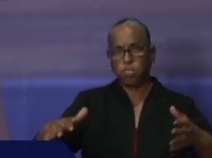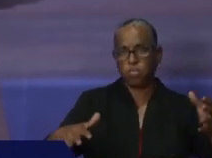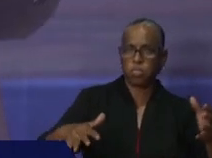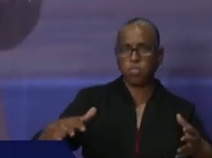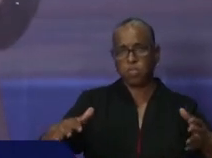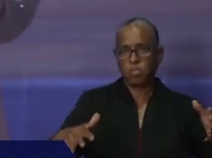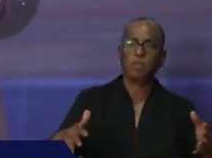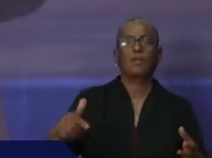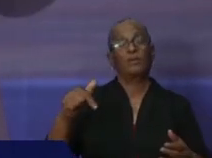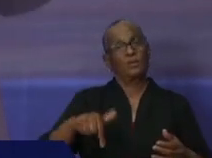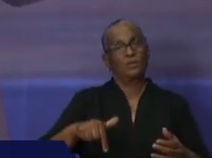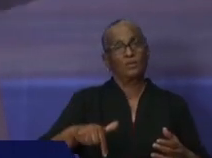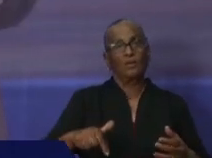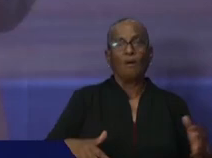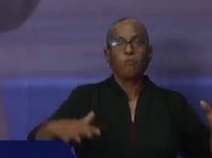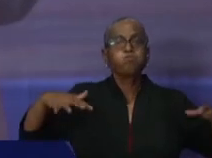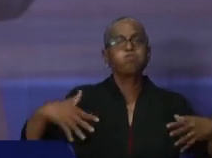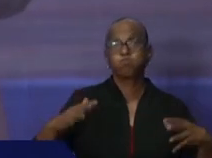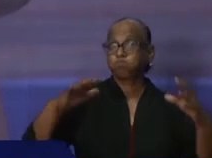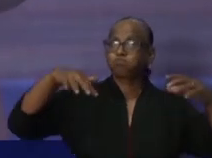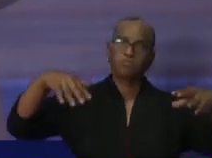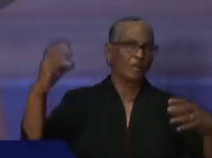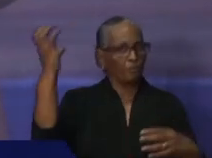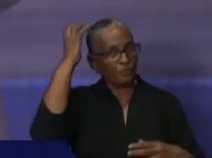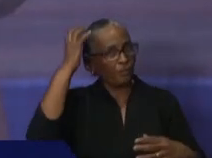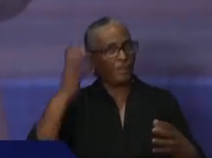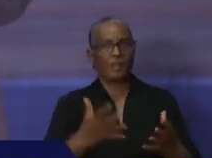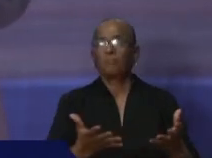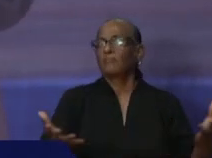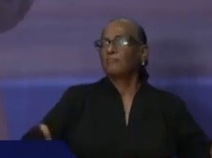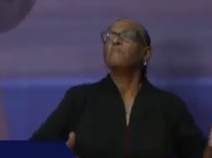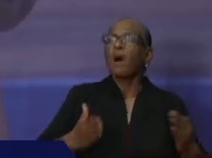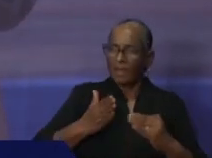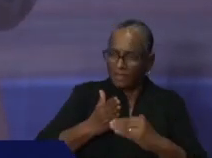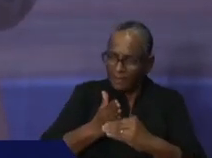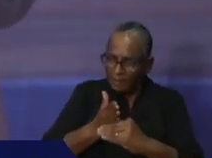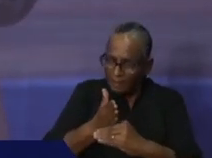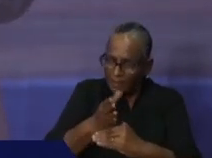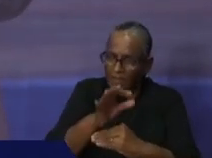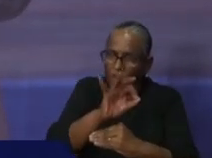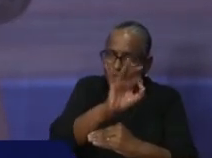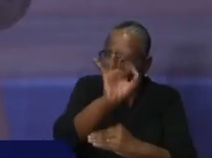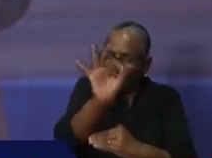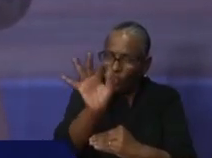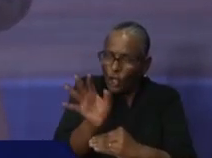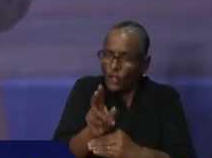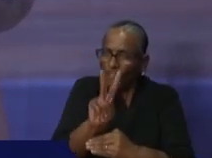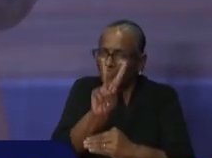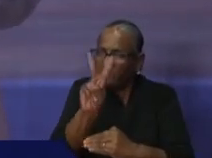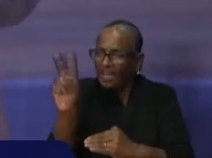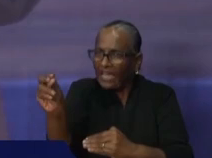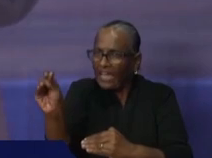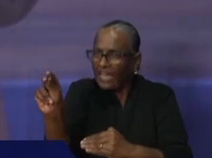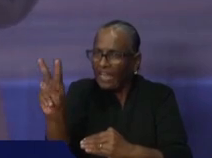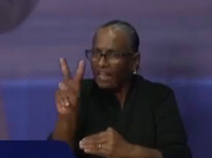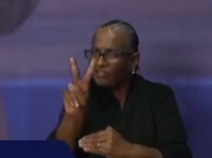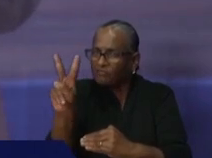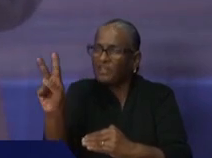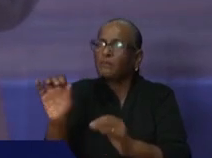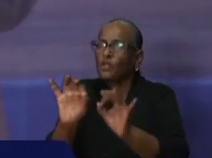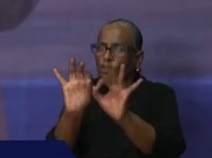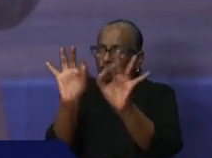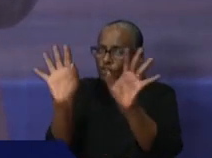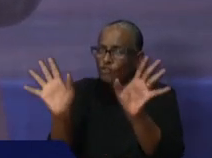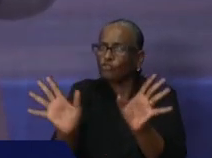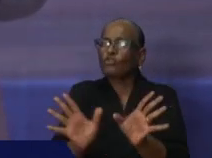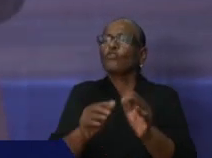Hij zeki zeki, squala bigi, maar richtende duidelijk, akkoers duidelijk. En we zien daar inderdaad dat we